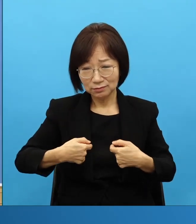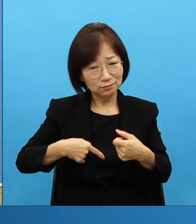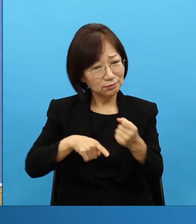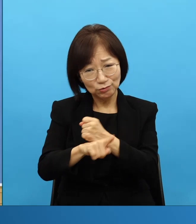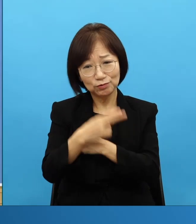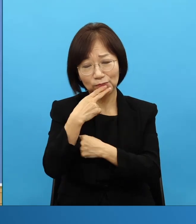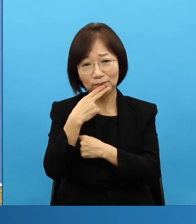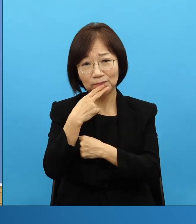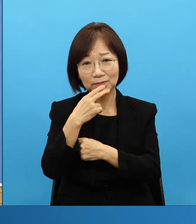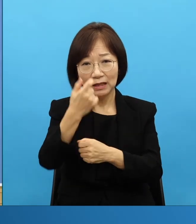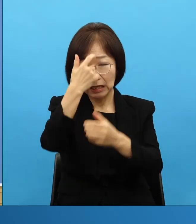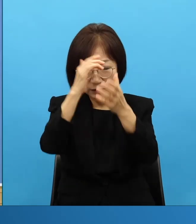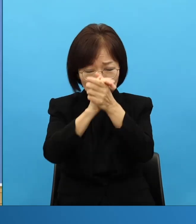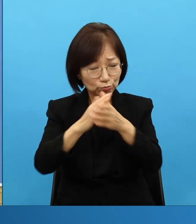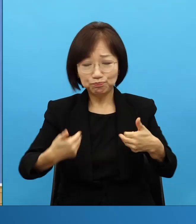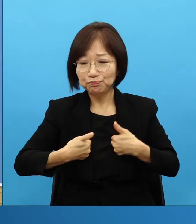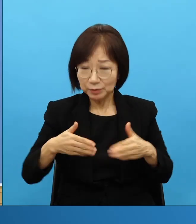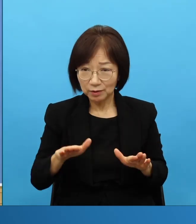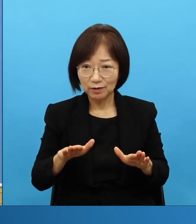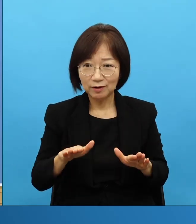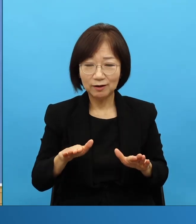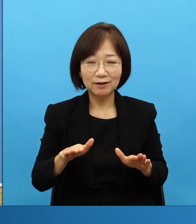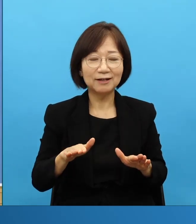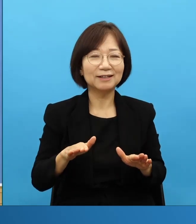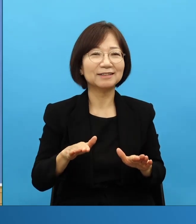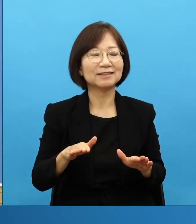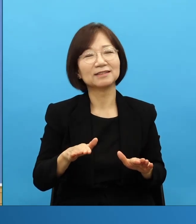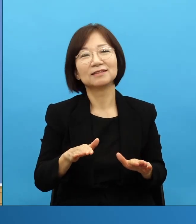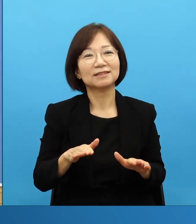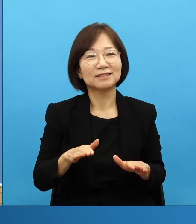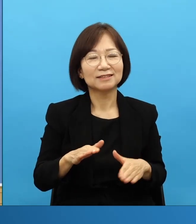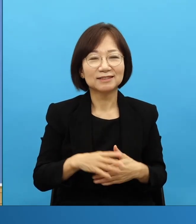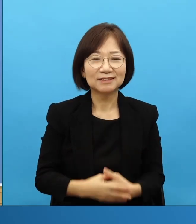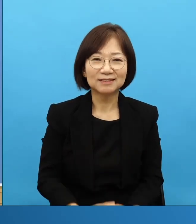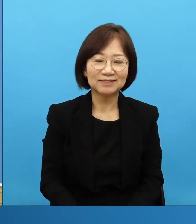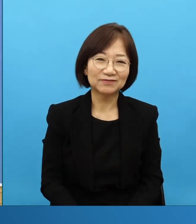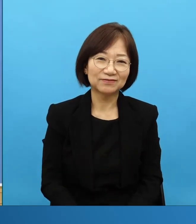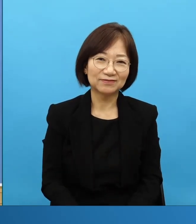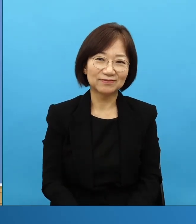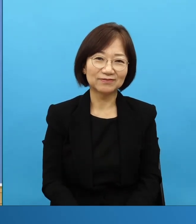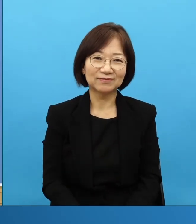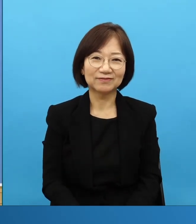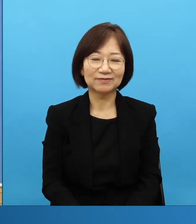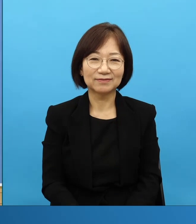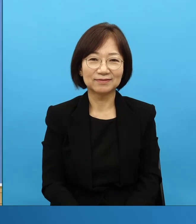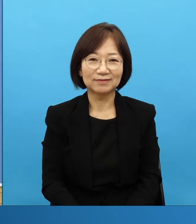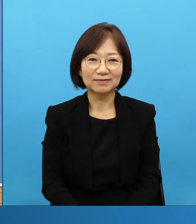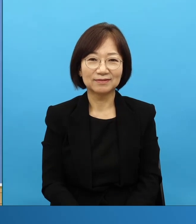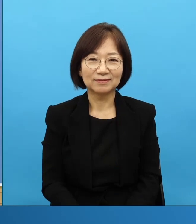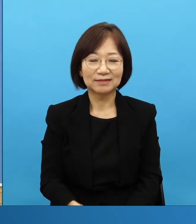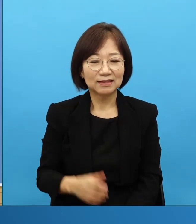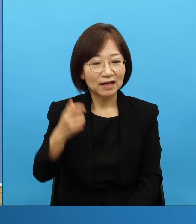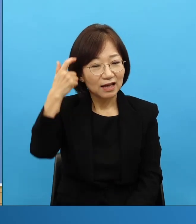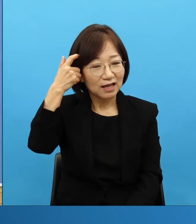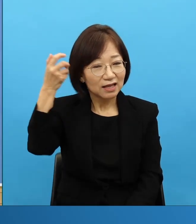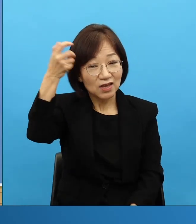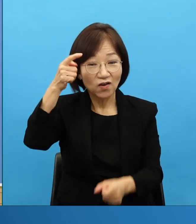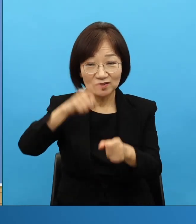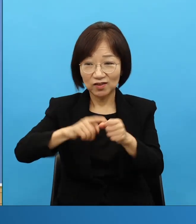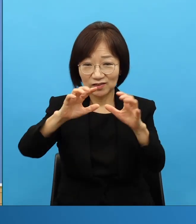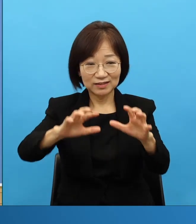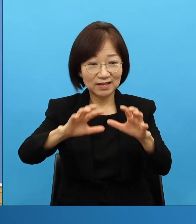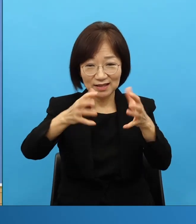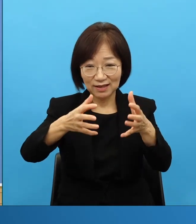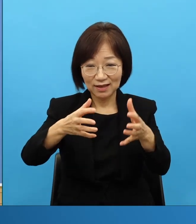for you to 기도를 왜 give 합니까? worship. 할 필요도 없죠. Why do you pray? There's no point of praying then. 이걸 모르고 영적 세계를 모르고 복음을 모르고